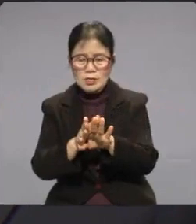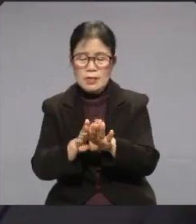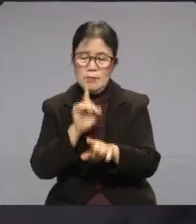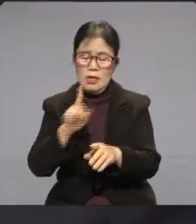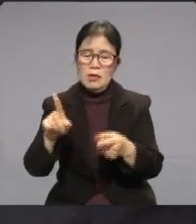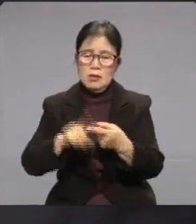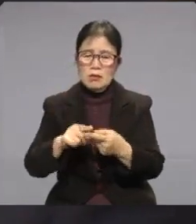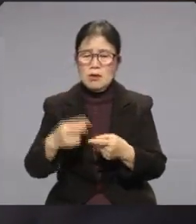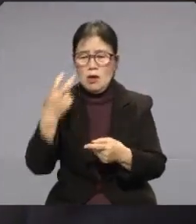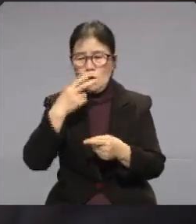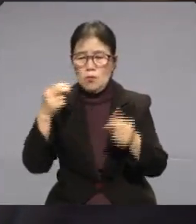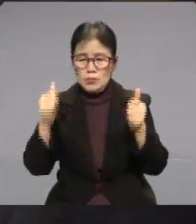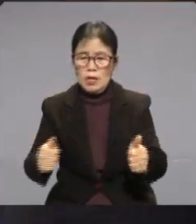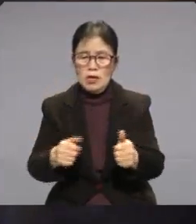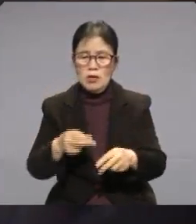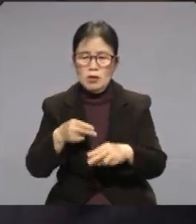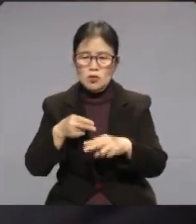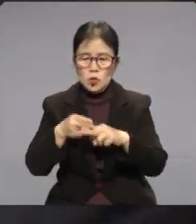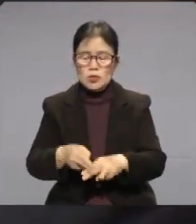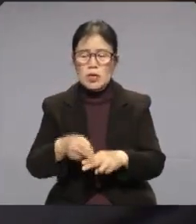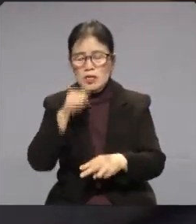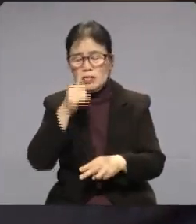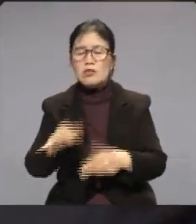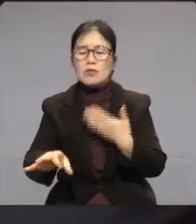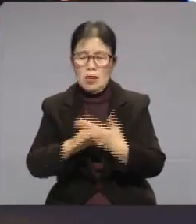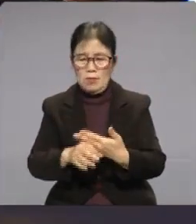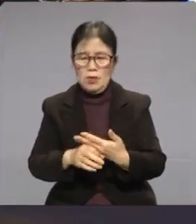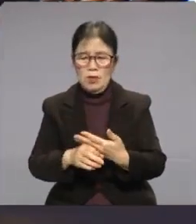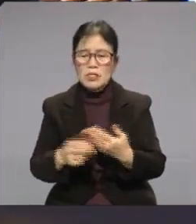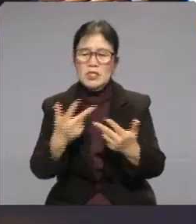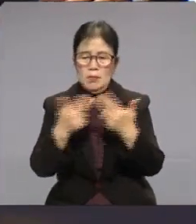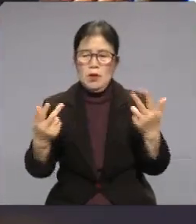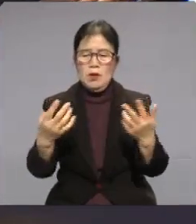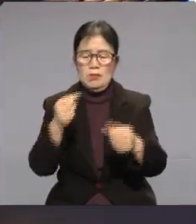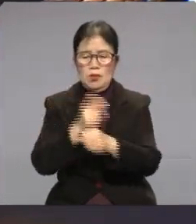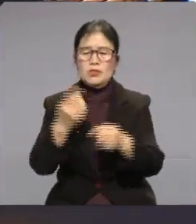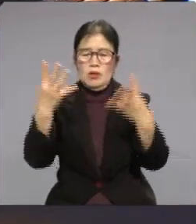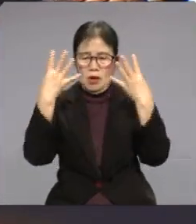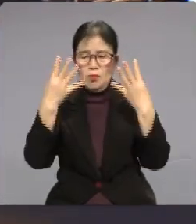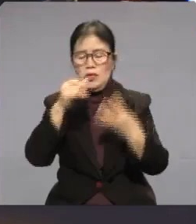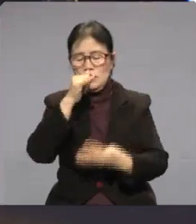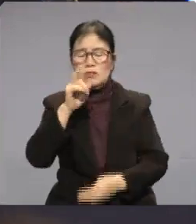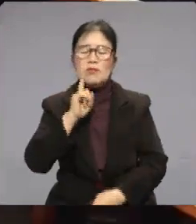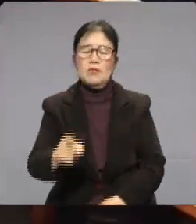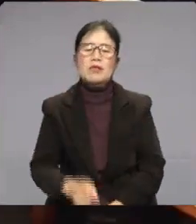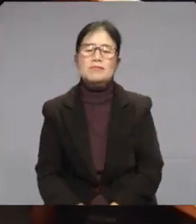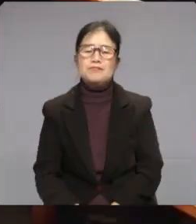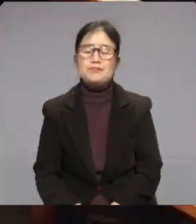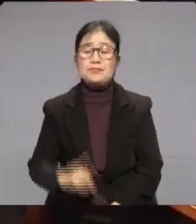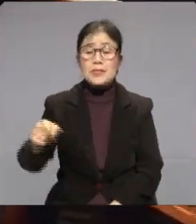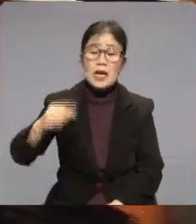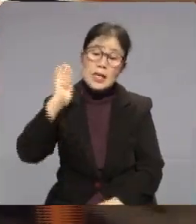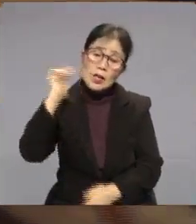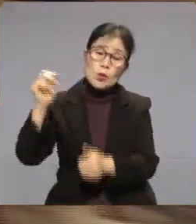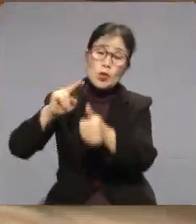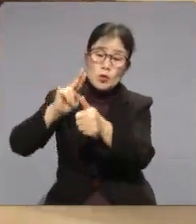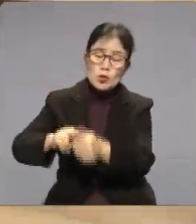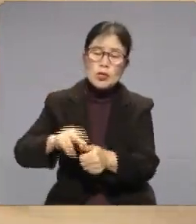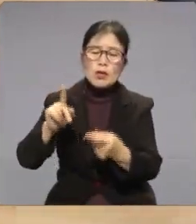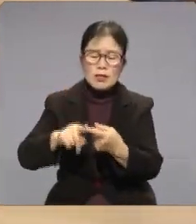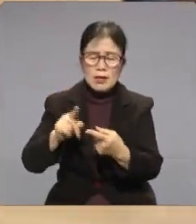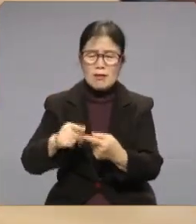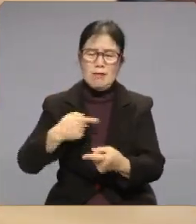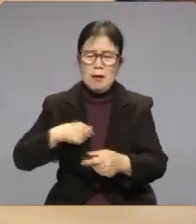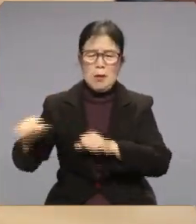독재가 있었다면 이 대표는 감옥에 있었을 것이라고 날을 세웠습니다. 차기 대권 도전을 묻는 질문에는 스트라이크